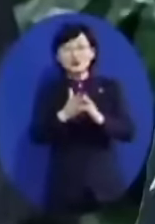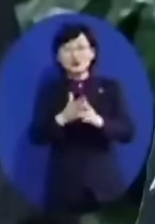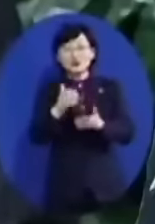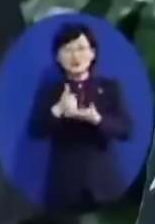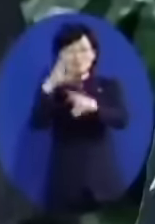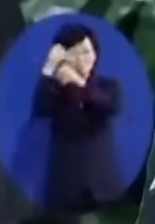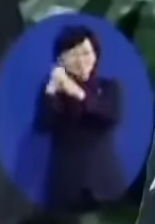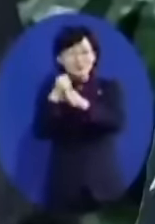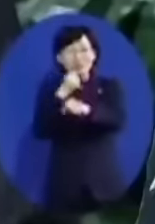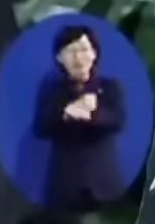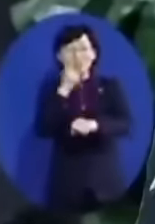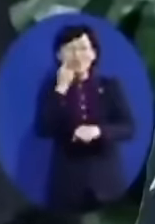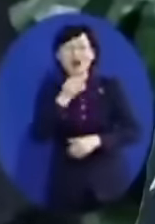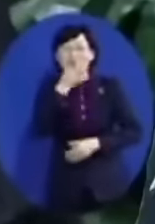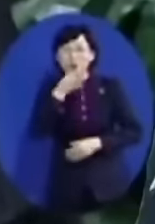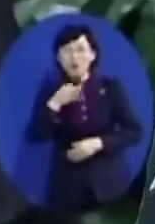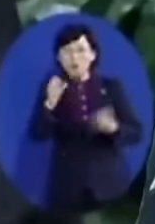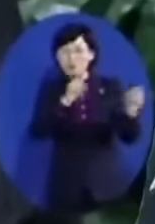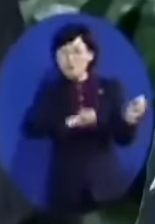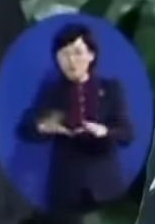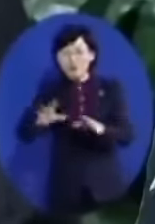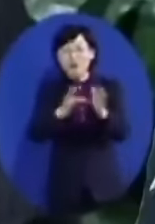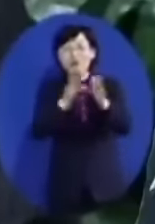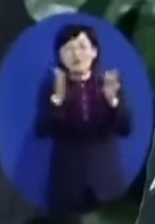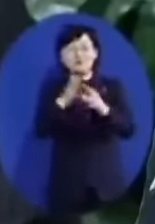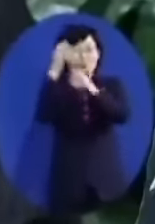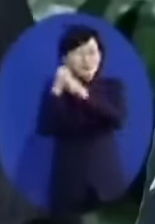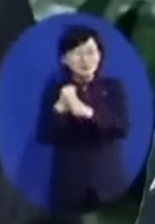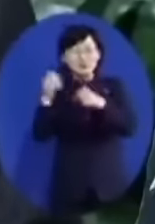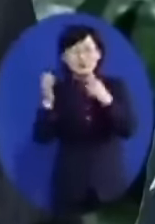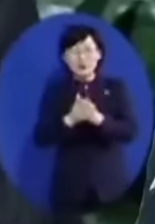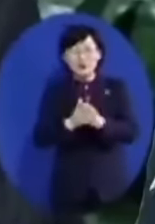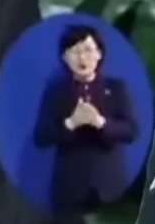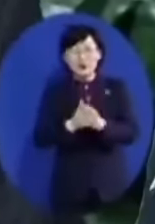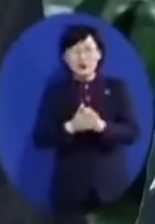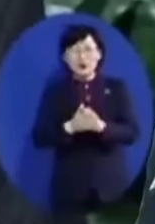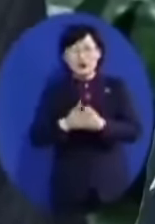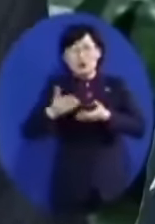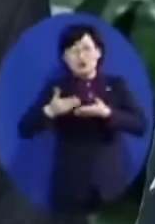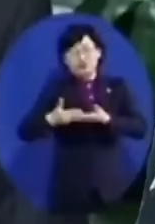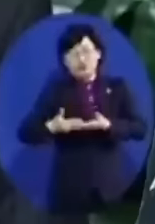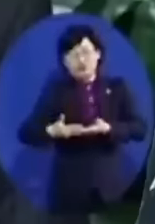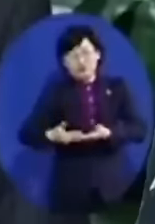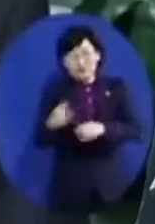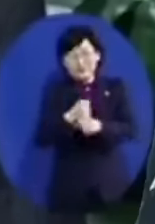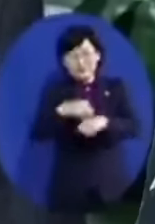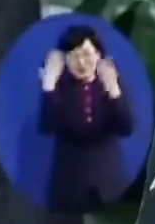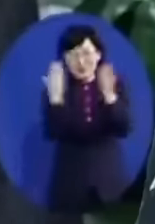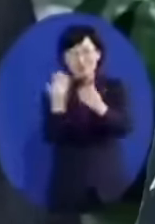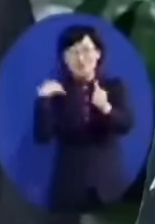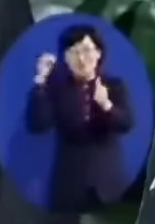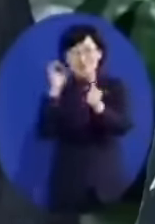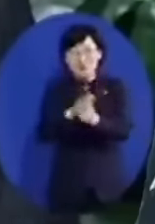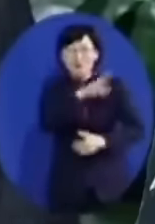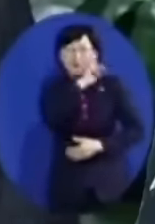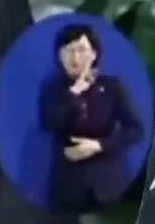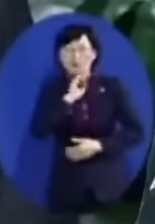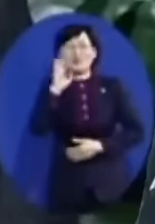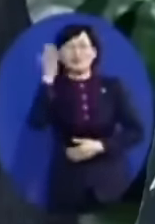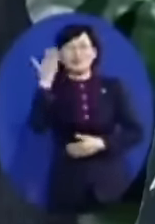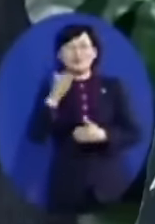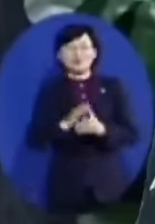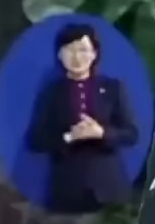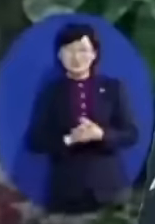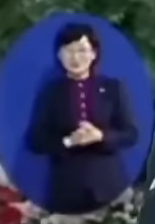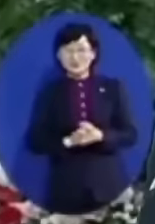의지해서 탐욕도 버리고 예수님을 의지해서 무거운 짐도 다 맡기고 우리가 평안을 누릴 수가 있는 것입니다.